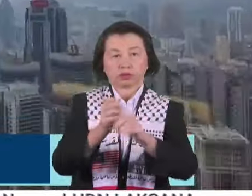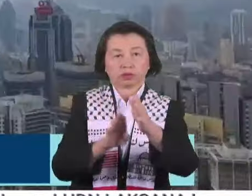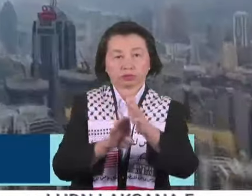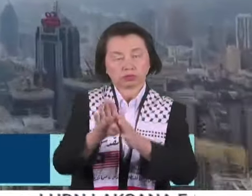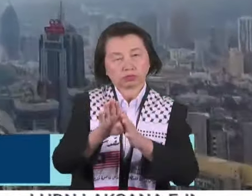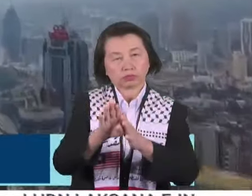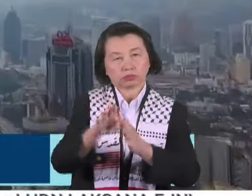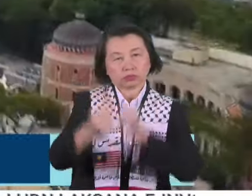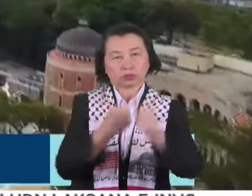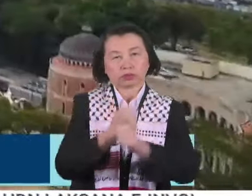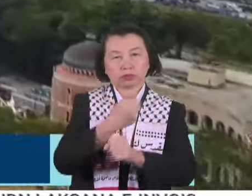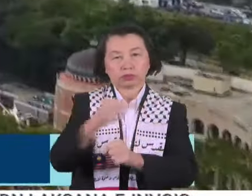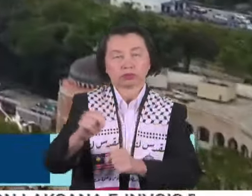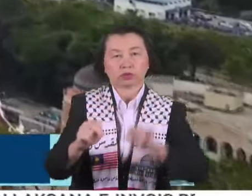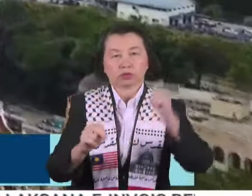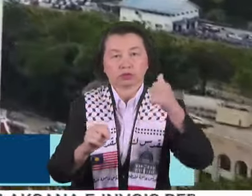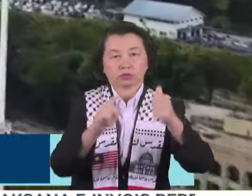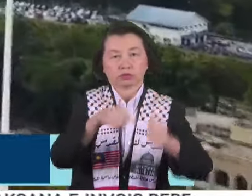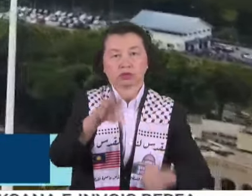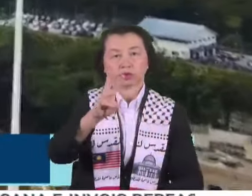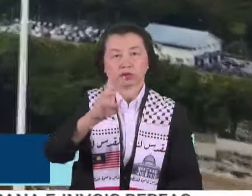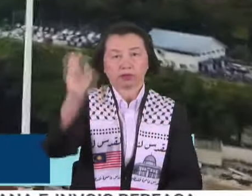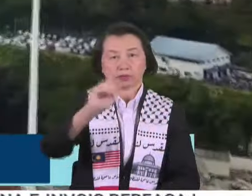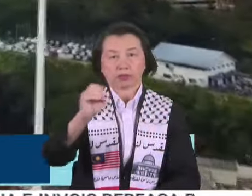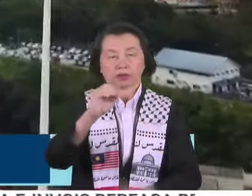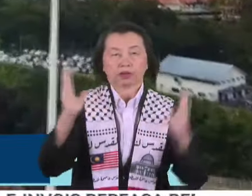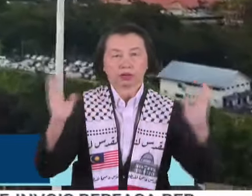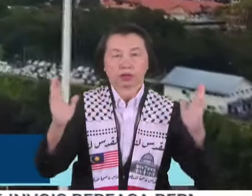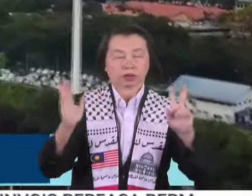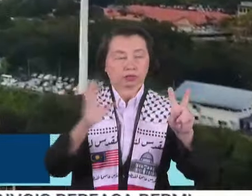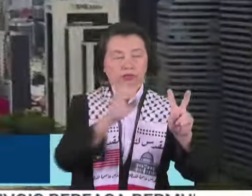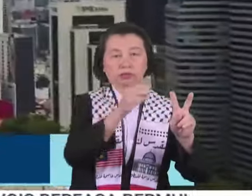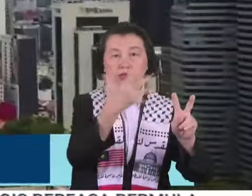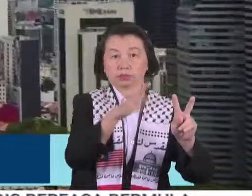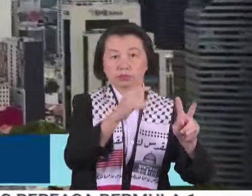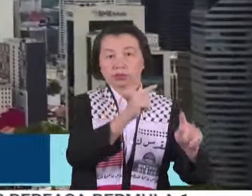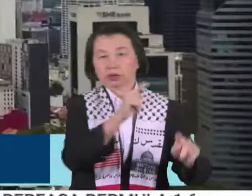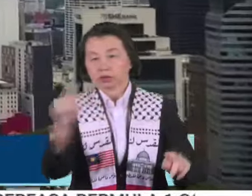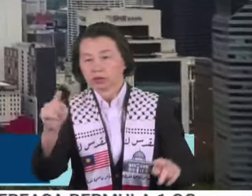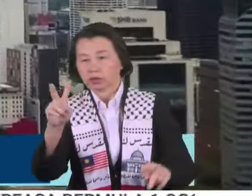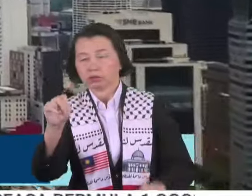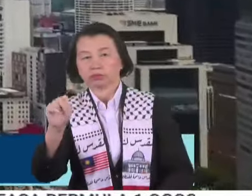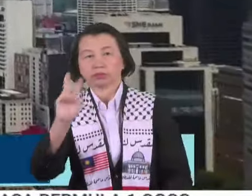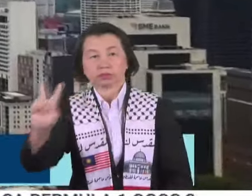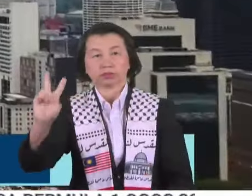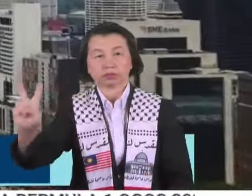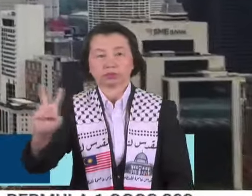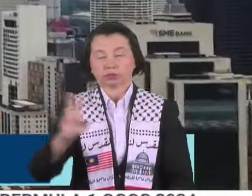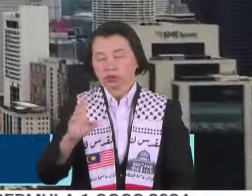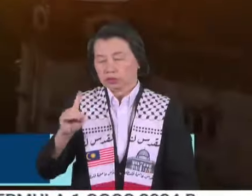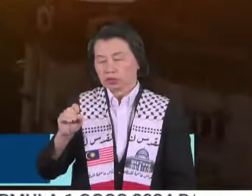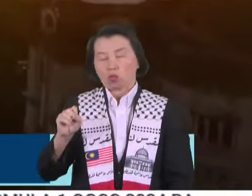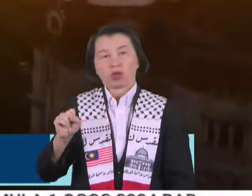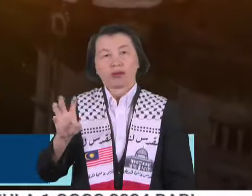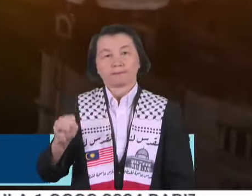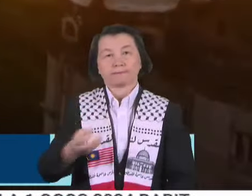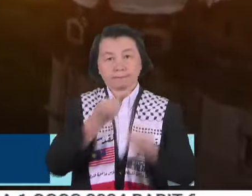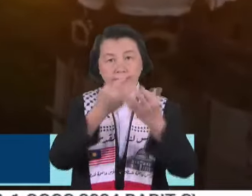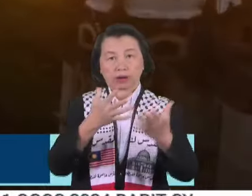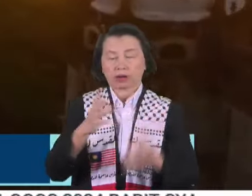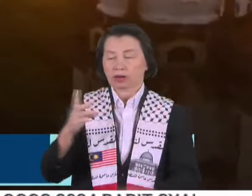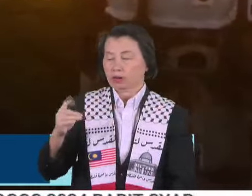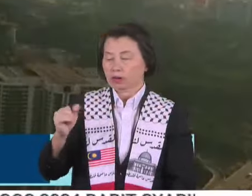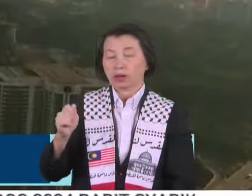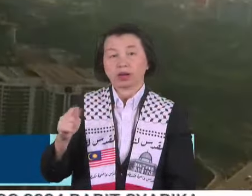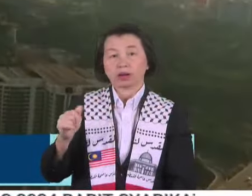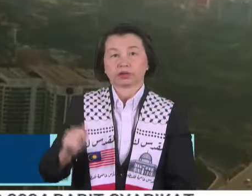pertumbuhan tahunan 10.6% bagi tempoh 2015 hingga 2022. Dozen memaklumkan data daripada